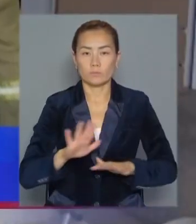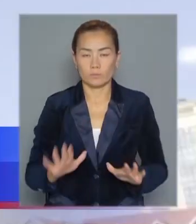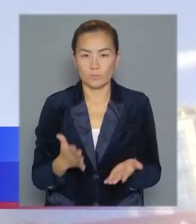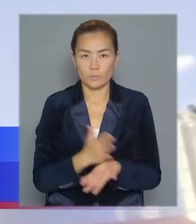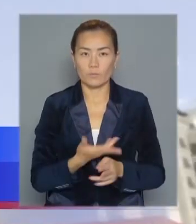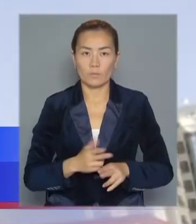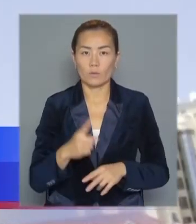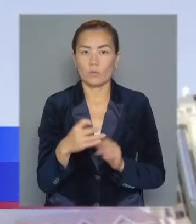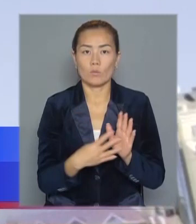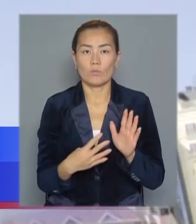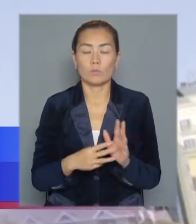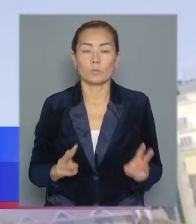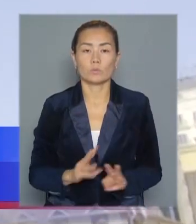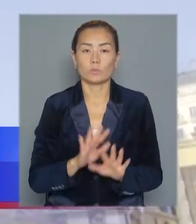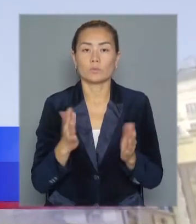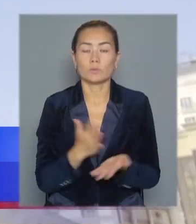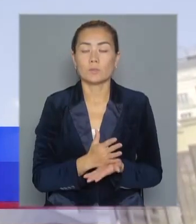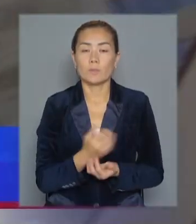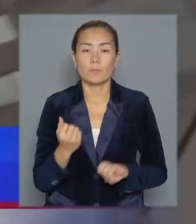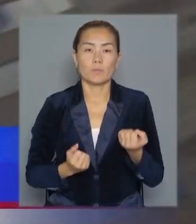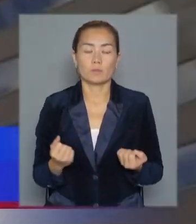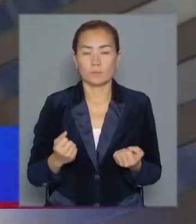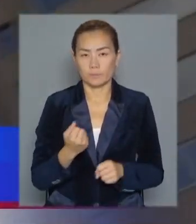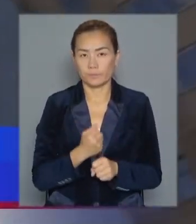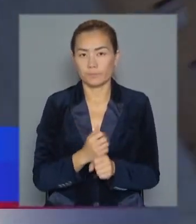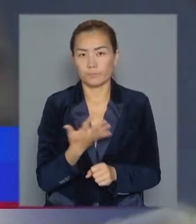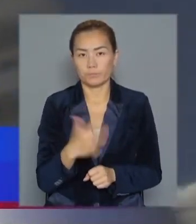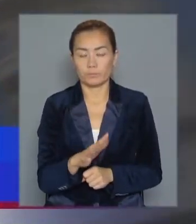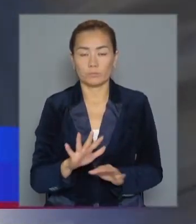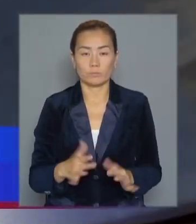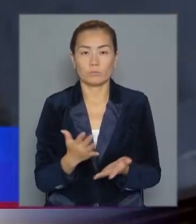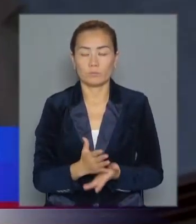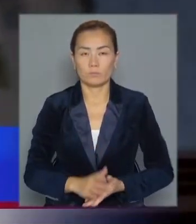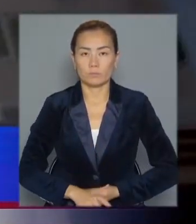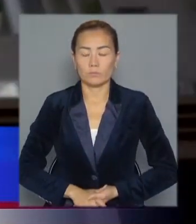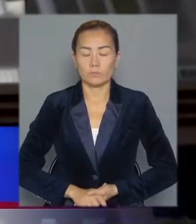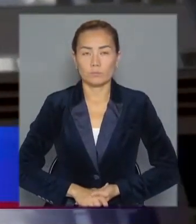тіркелген. Яғни 109 өрт оқиғасы, автокөлікте 55 өрт оқиғасы орын алған.